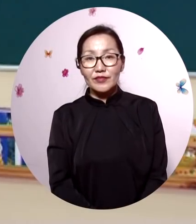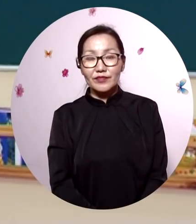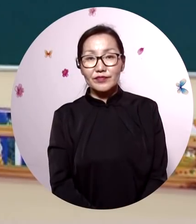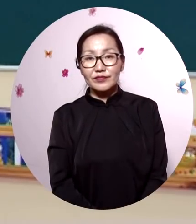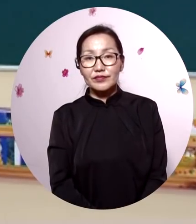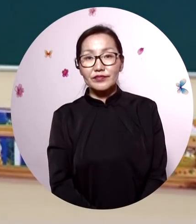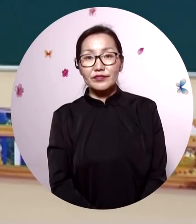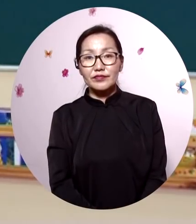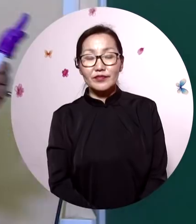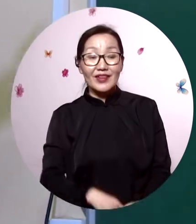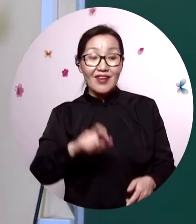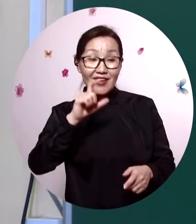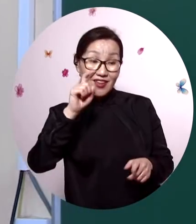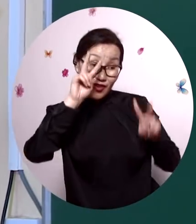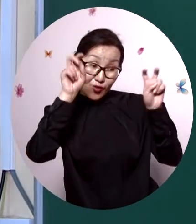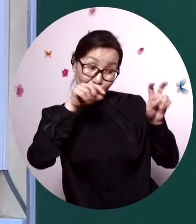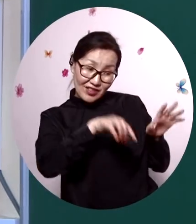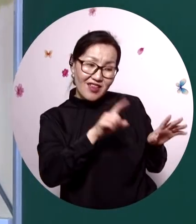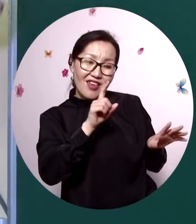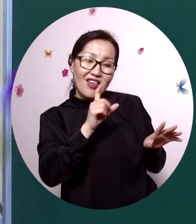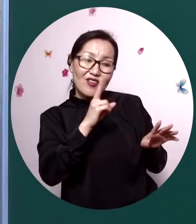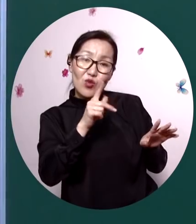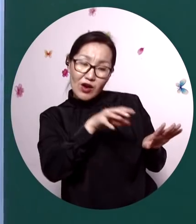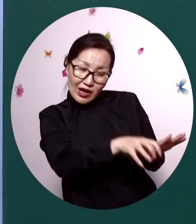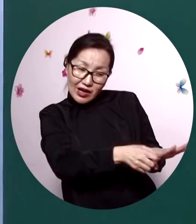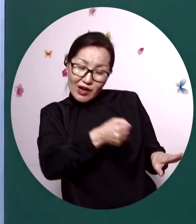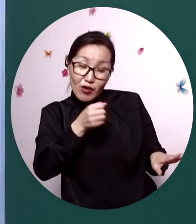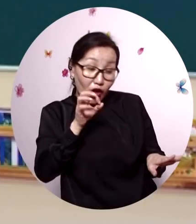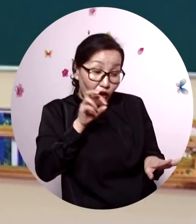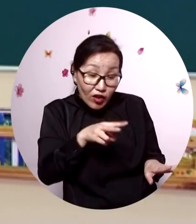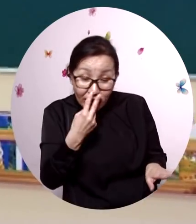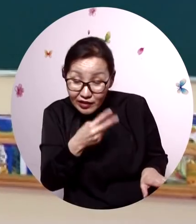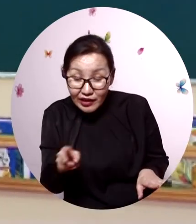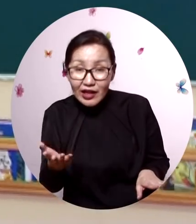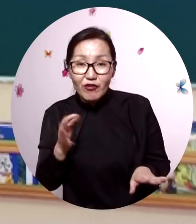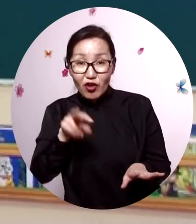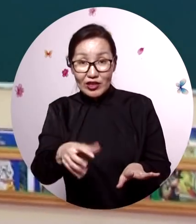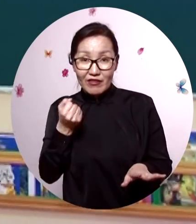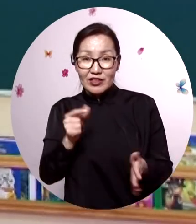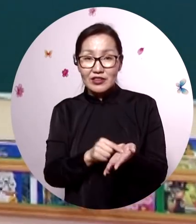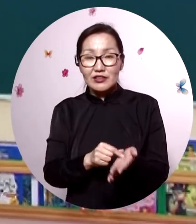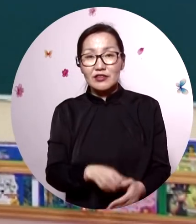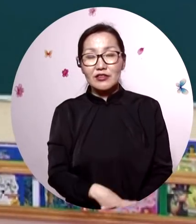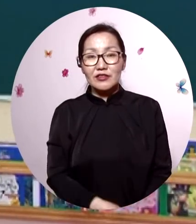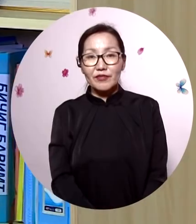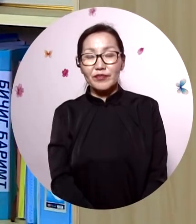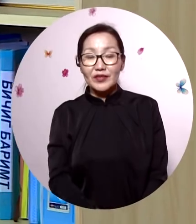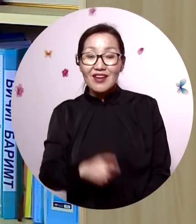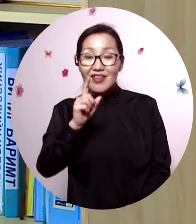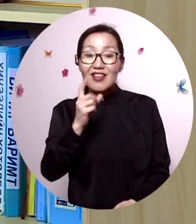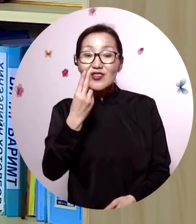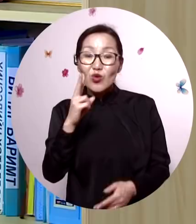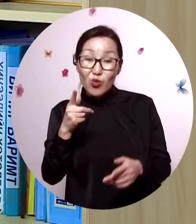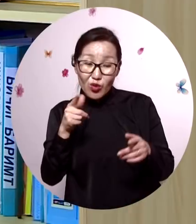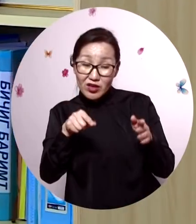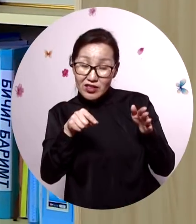гэсэн ажил байгаа. Их өгүүлбэрээс хил зүгийг олох. Тэгвэл өнөөдрийн манд уншсан шуналт их ихээсээ цөмөрөө хил зүгийн